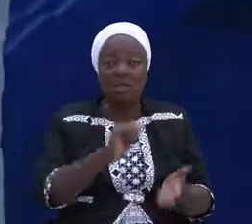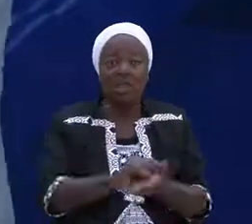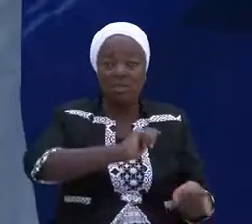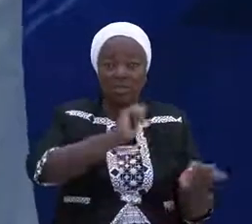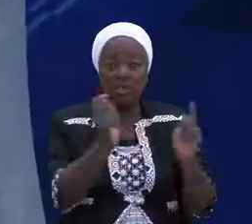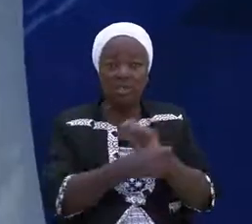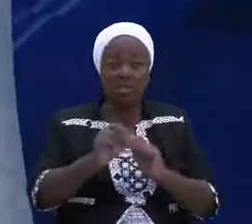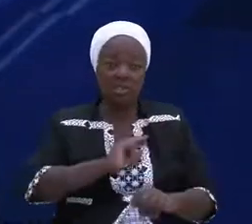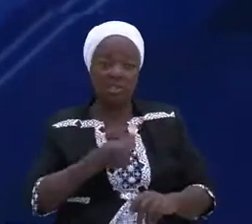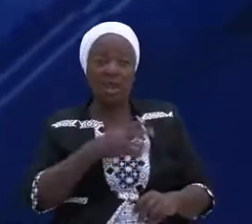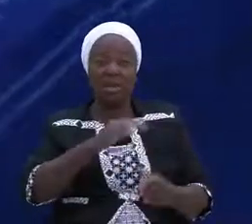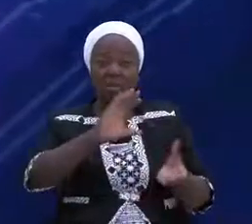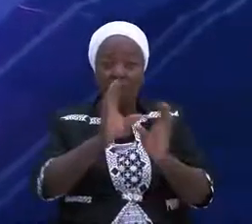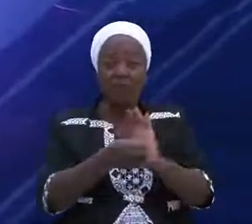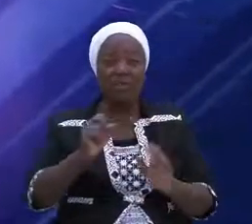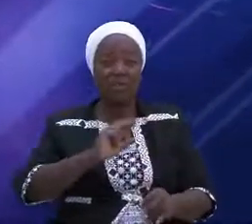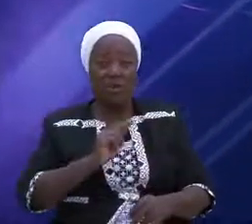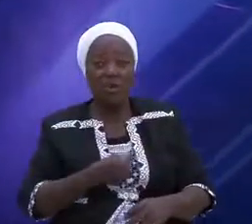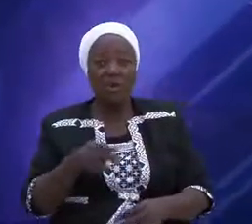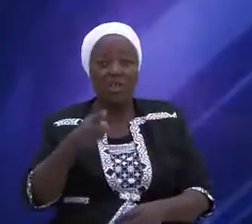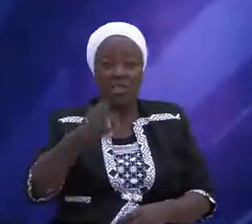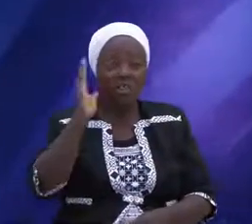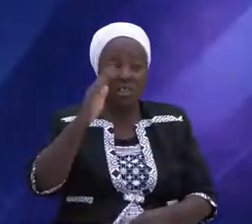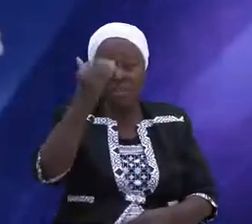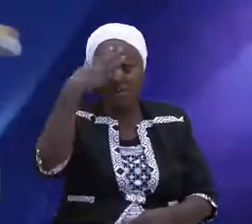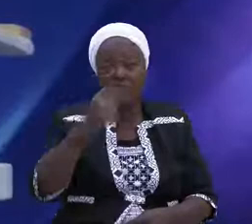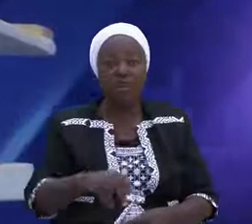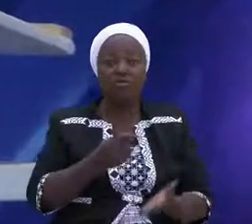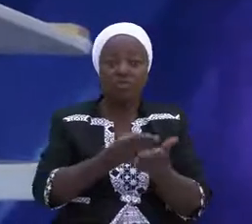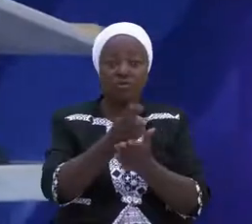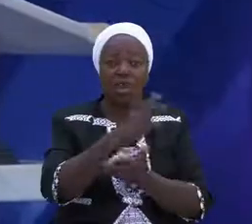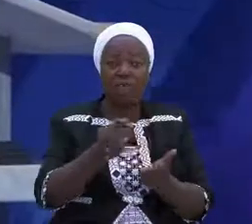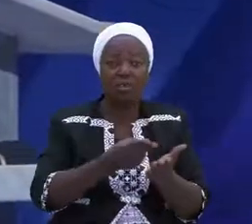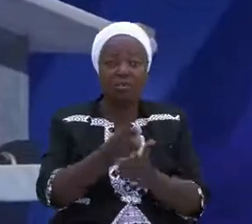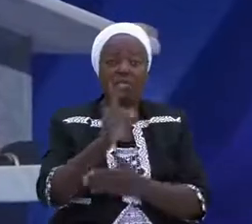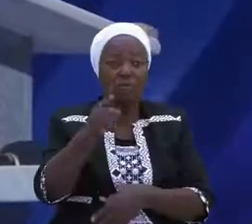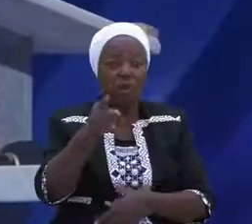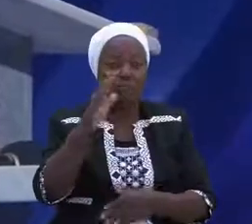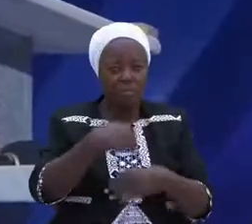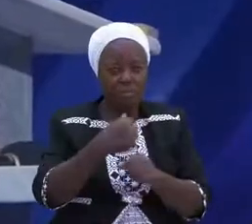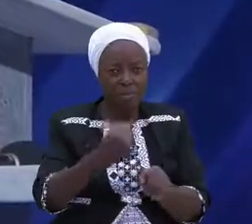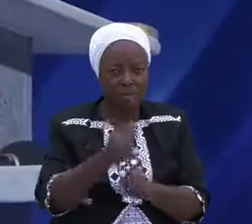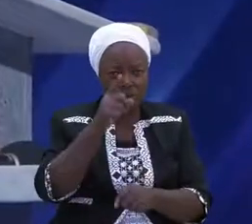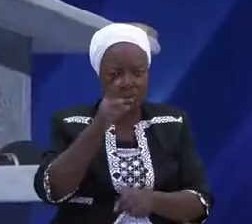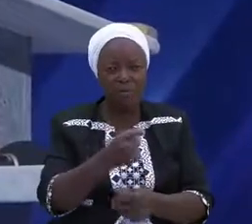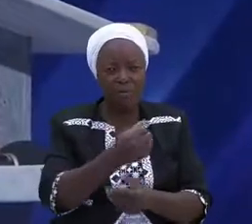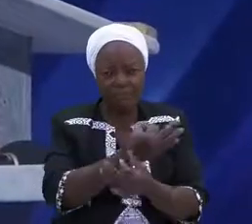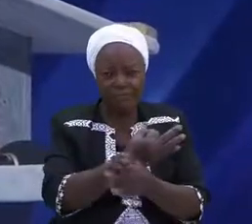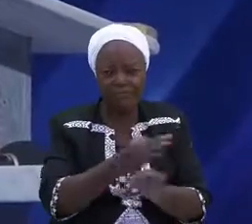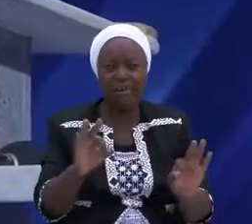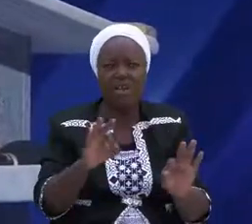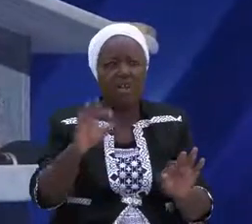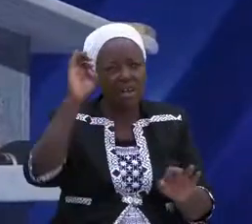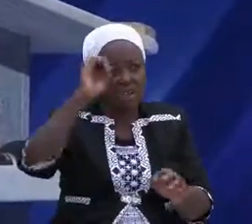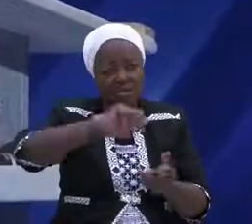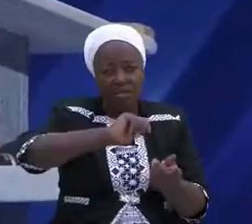nous change et nous convertit. Vous connaîtrez la vérité et la vérité vous affranchira. Il change